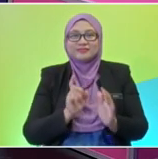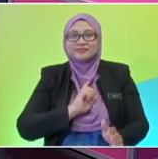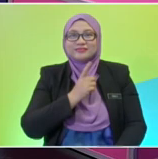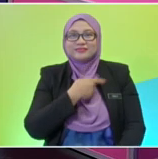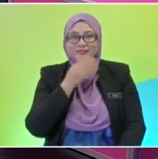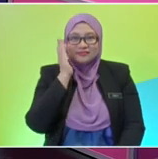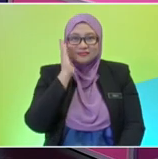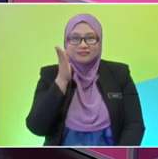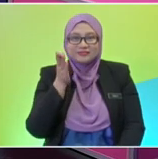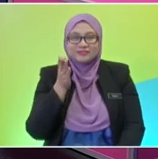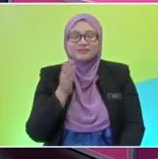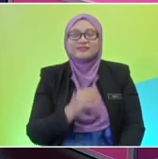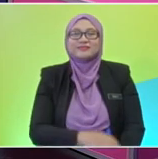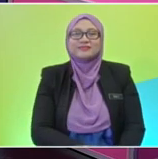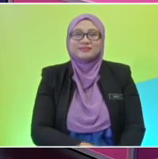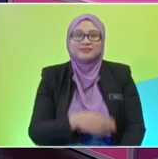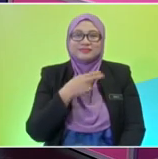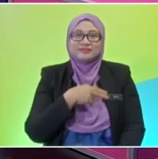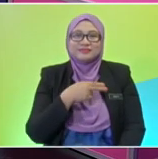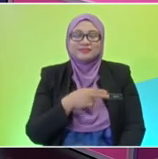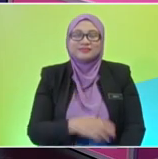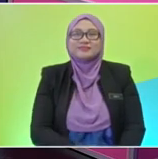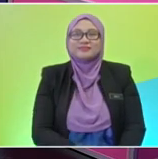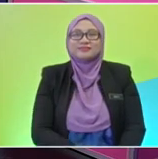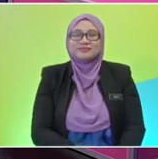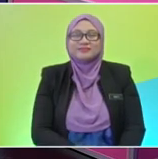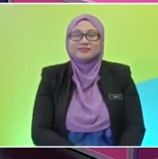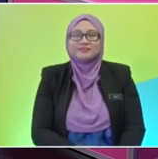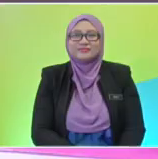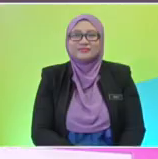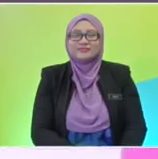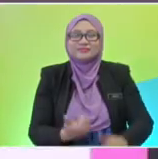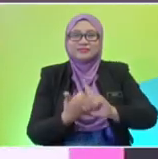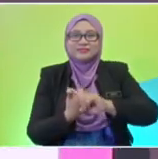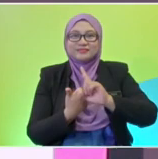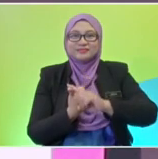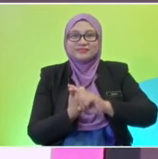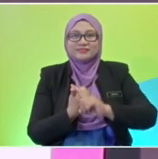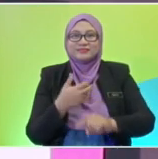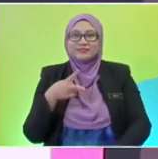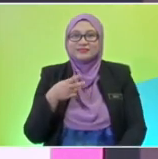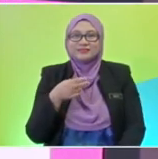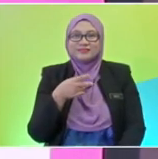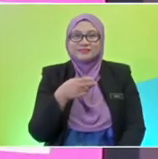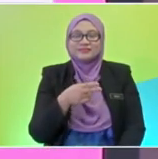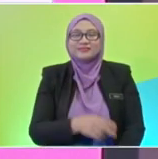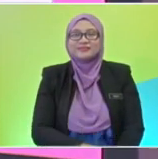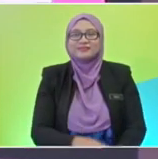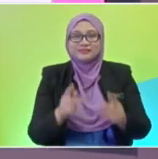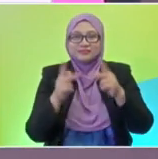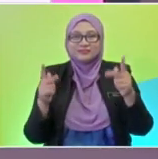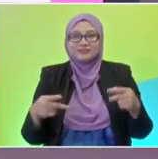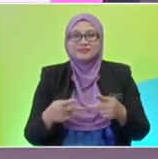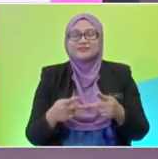oke baik murid-muri yang pertama sekali murid kena potong sia-siap Cut Manila tadi